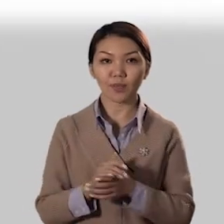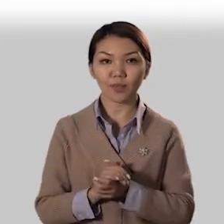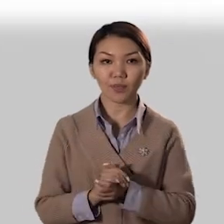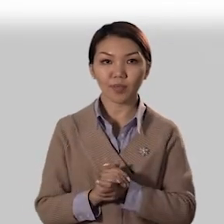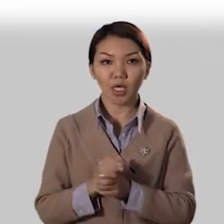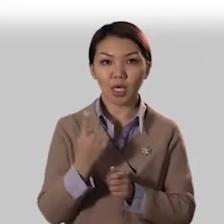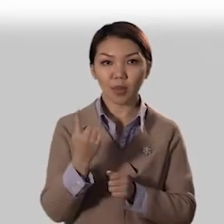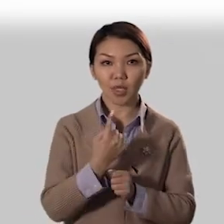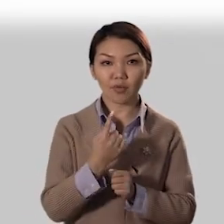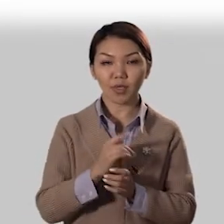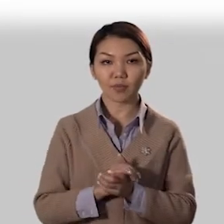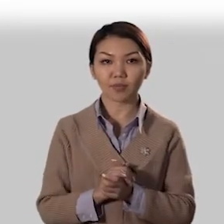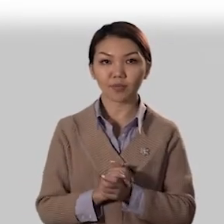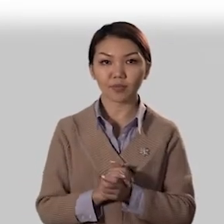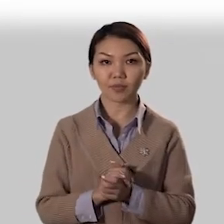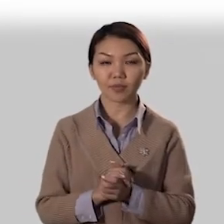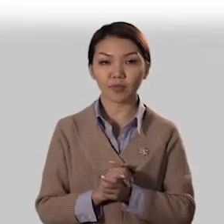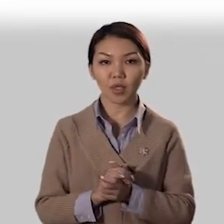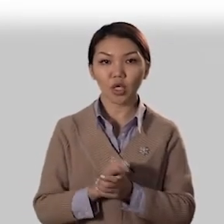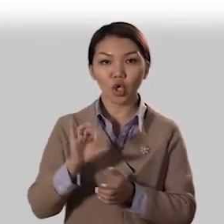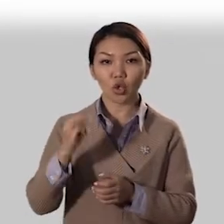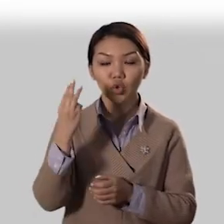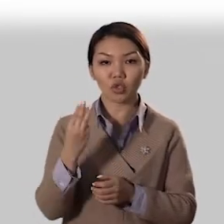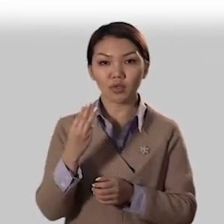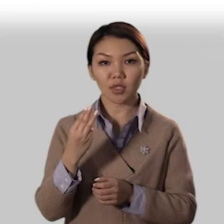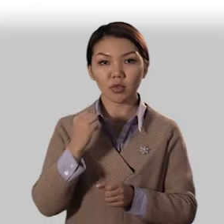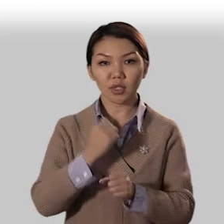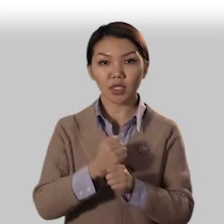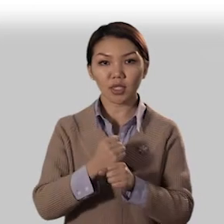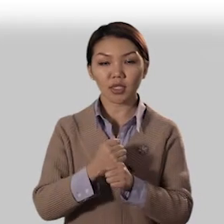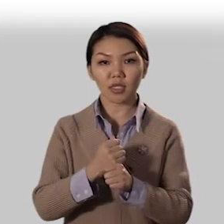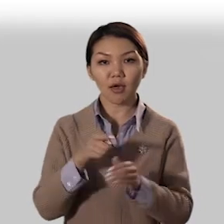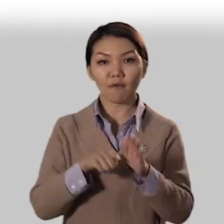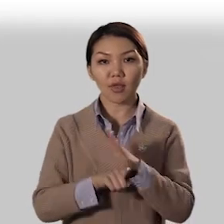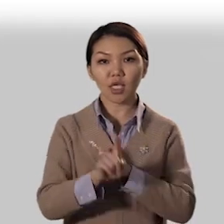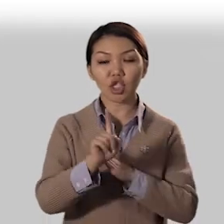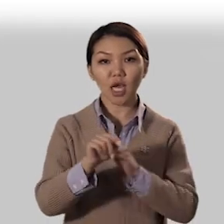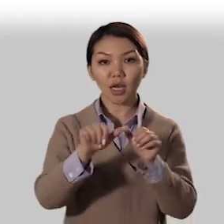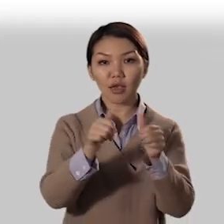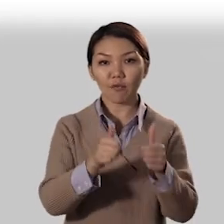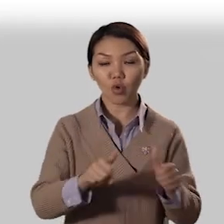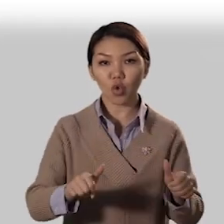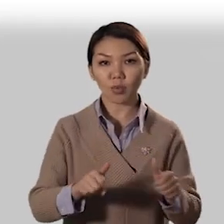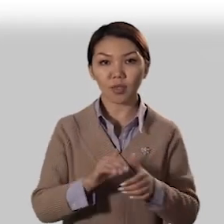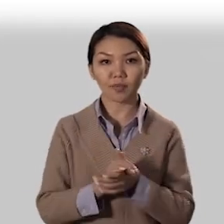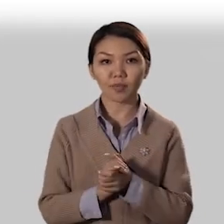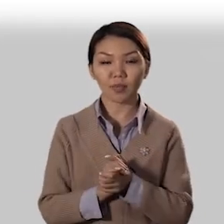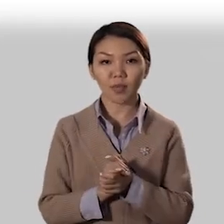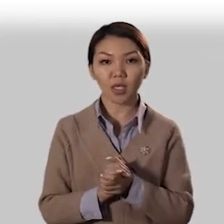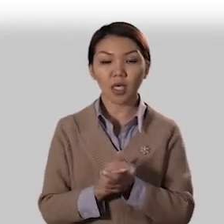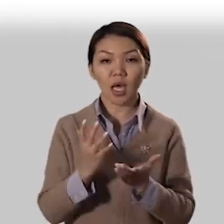1 поставьте существительное в начальную форму и определите значение